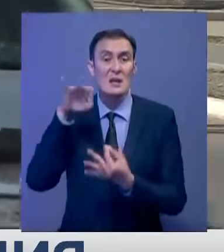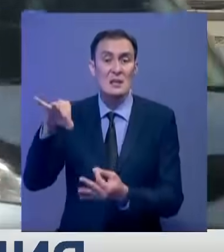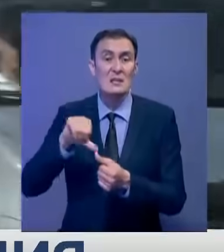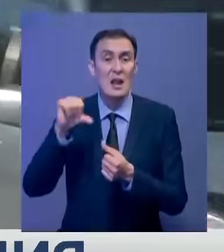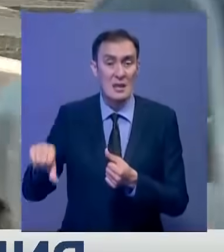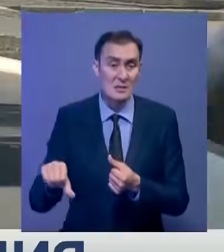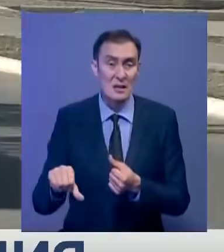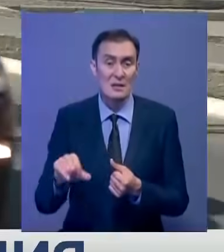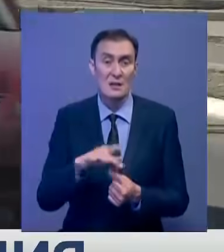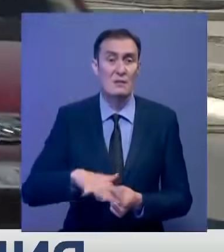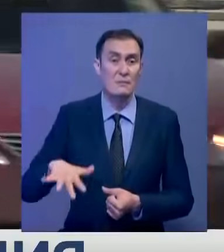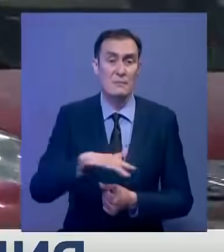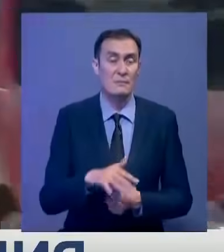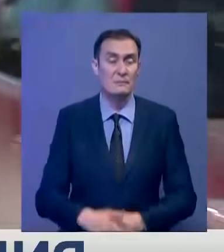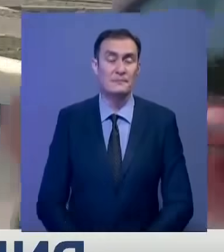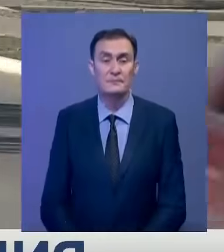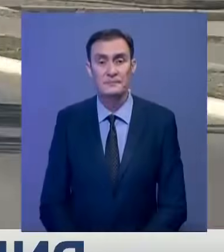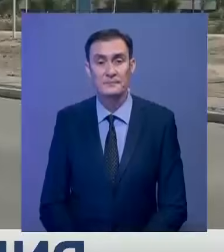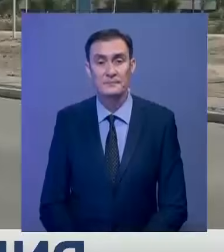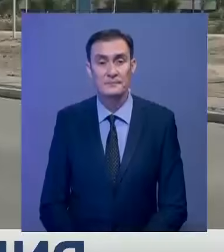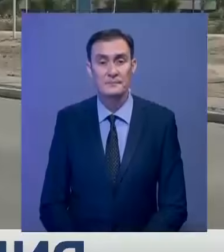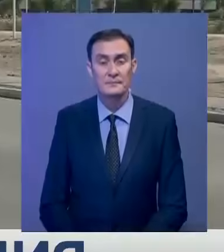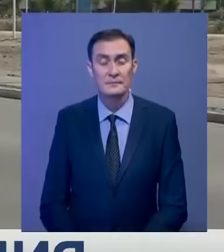внешнего мира. Райхан Ташибаева, Рустамбек Кенже,